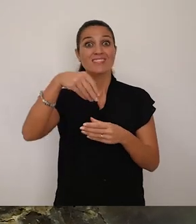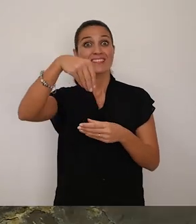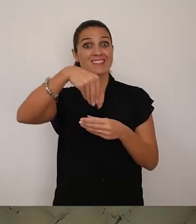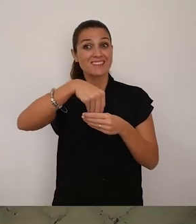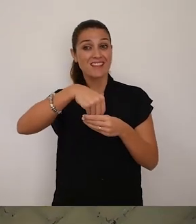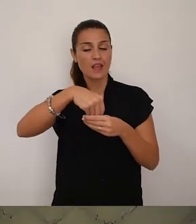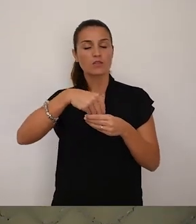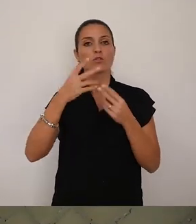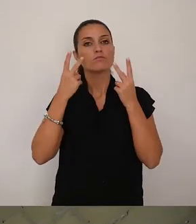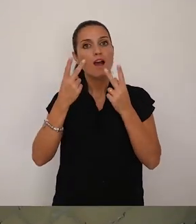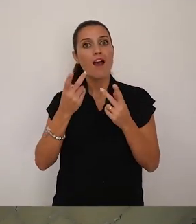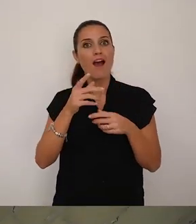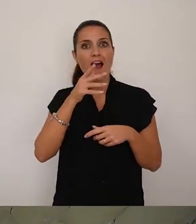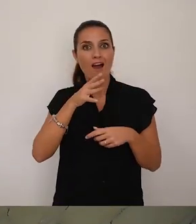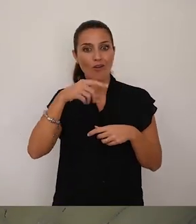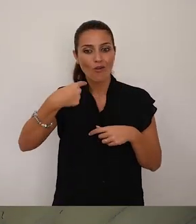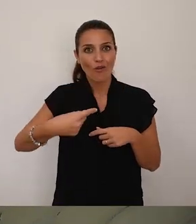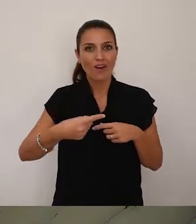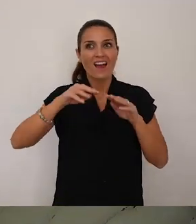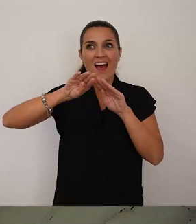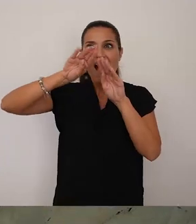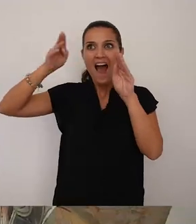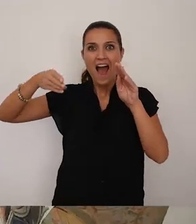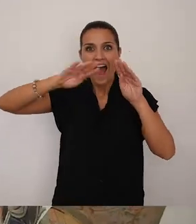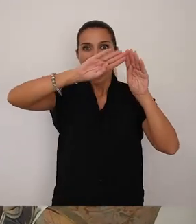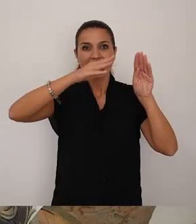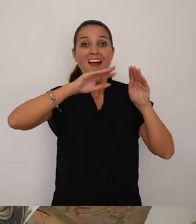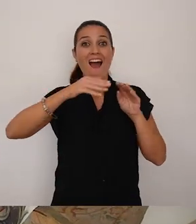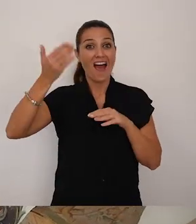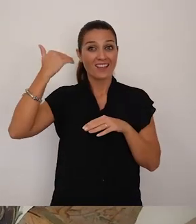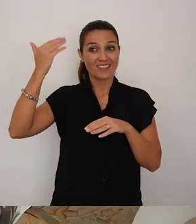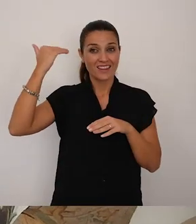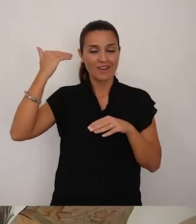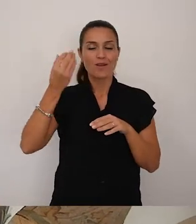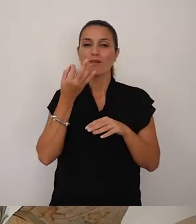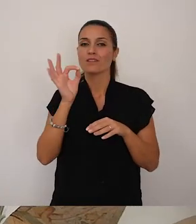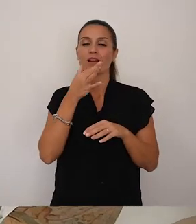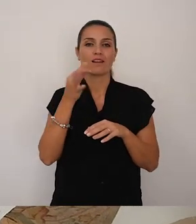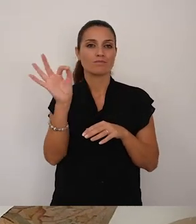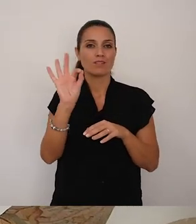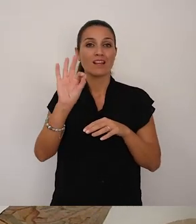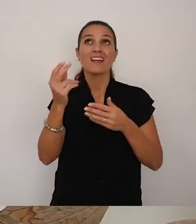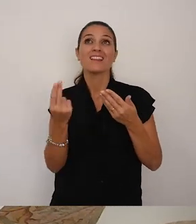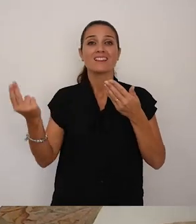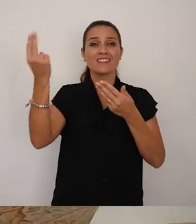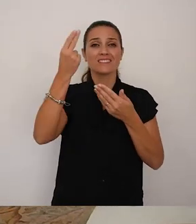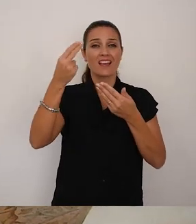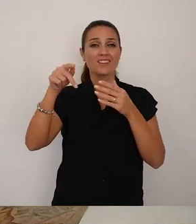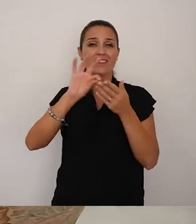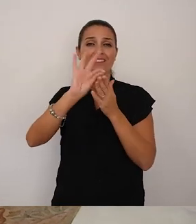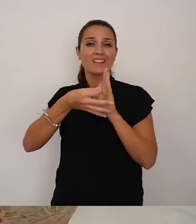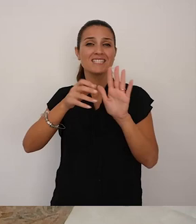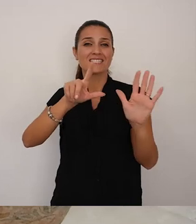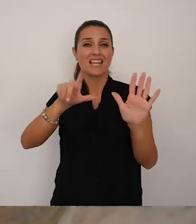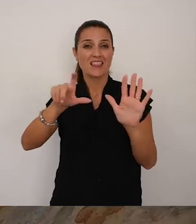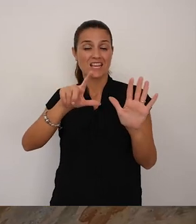All'interno si individuano ancora le arcate dell'antico chiostro e di particolare bellezza sono gli affreschi d'inizio Settecento,